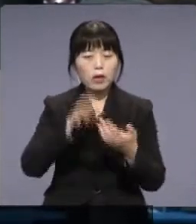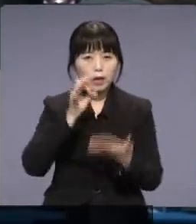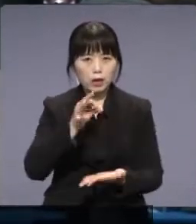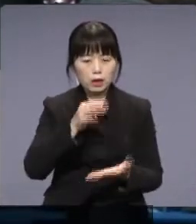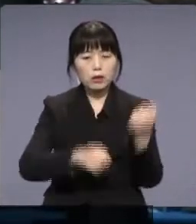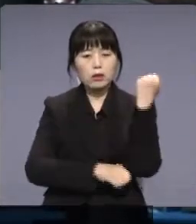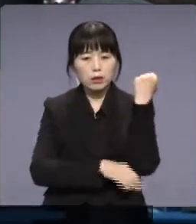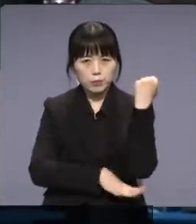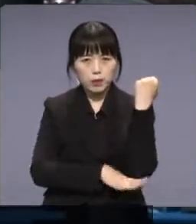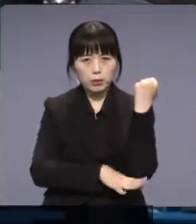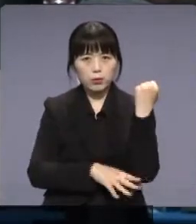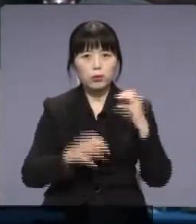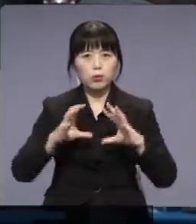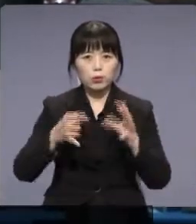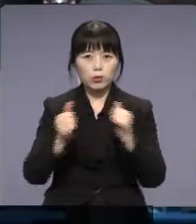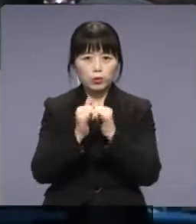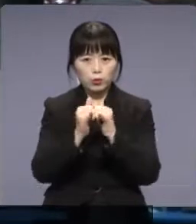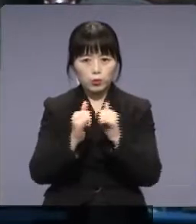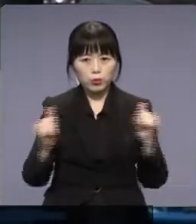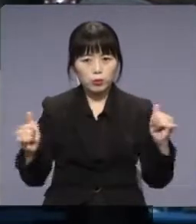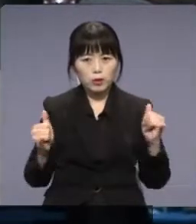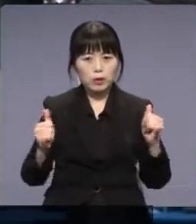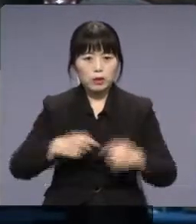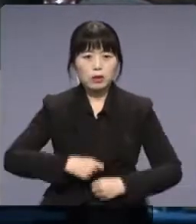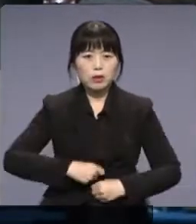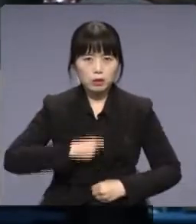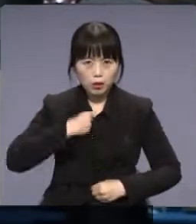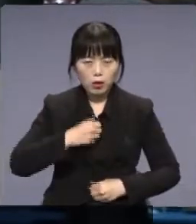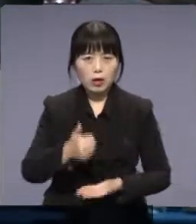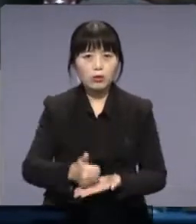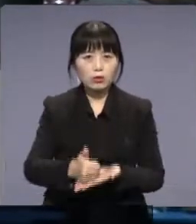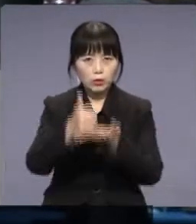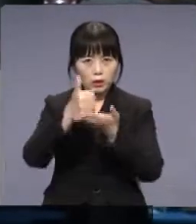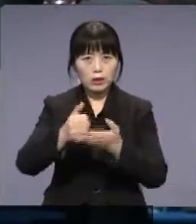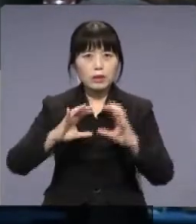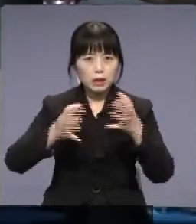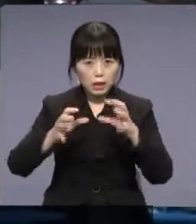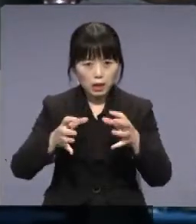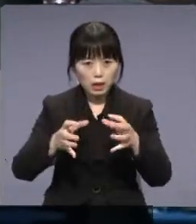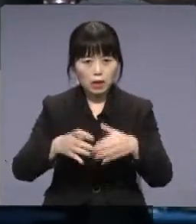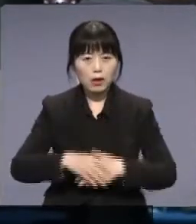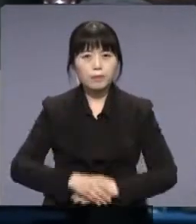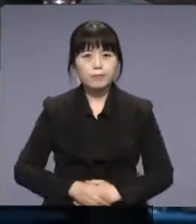가치를 기반으로 국민이 진정한 주인인 나라,